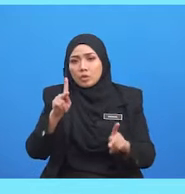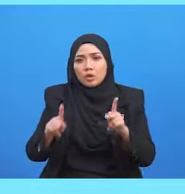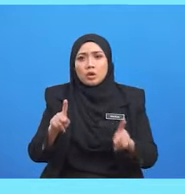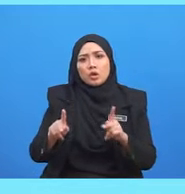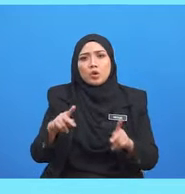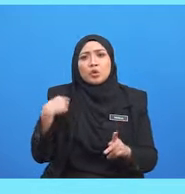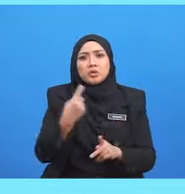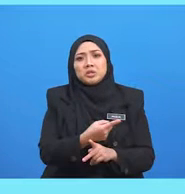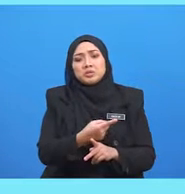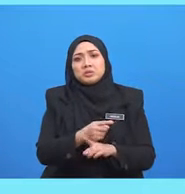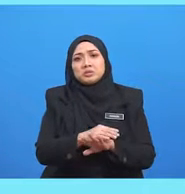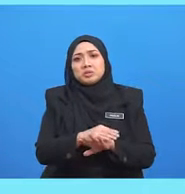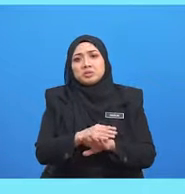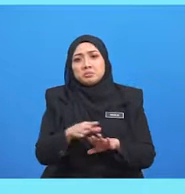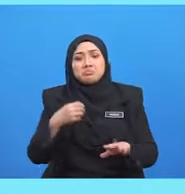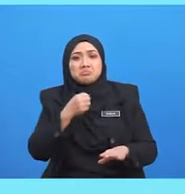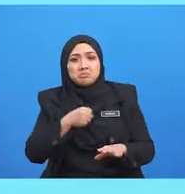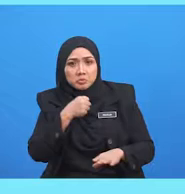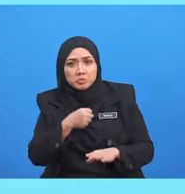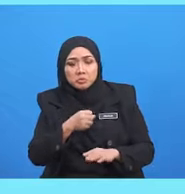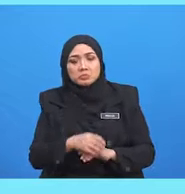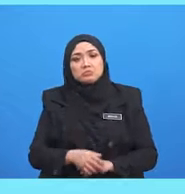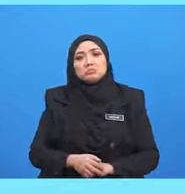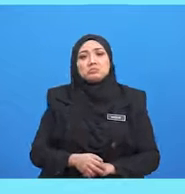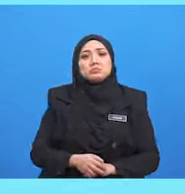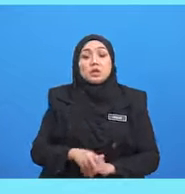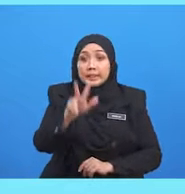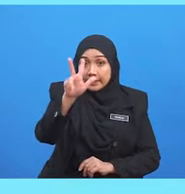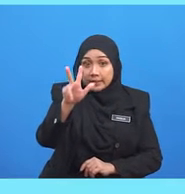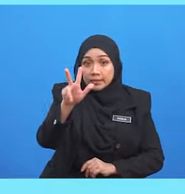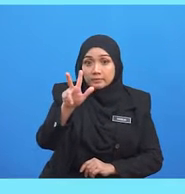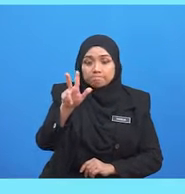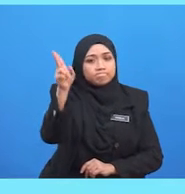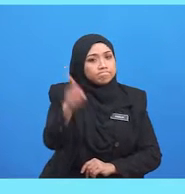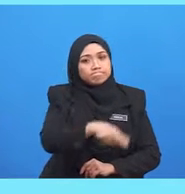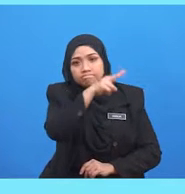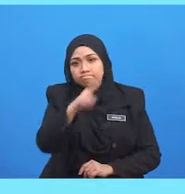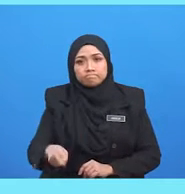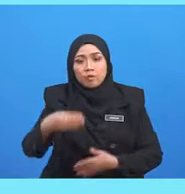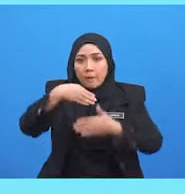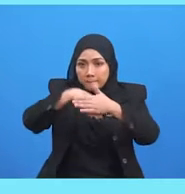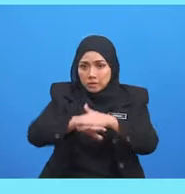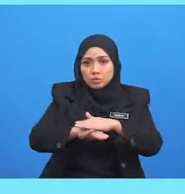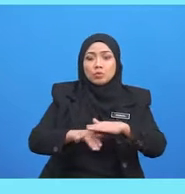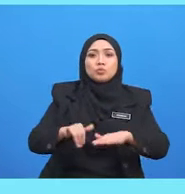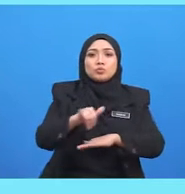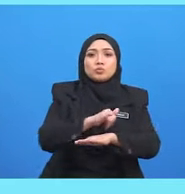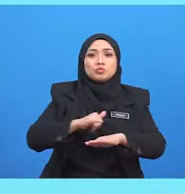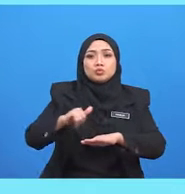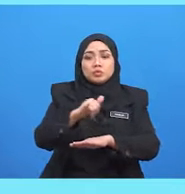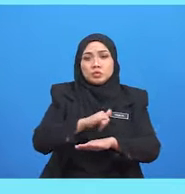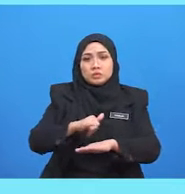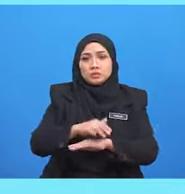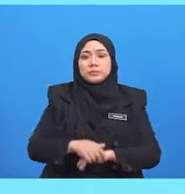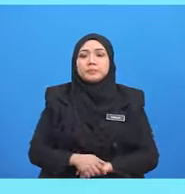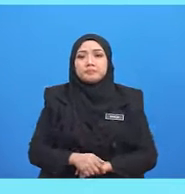tidak bertaubat dan kembali kepada Islam. Tiga, diharamkan memasuki syurga,